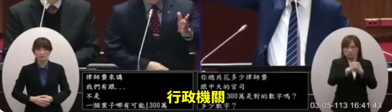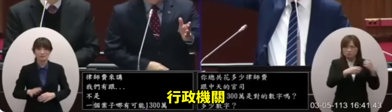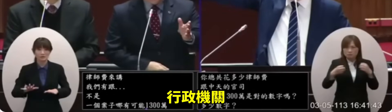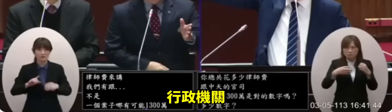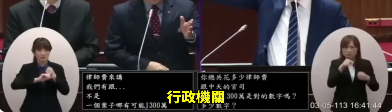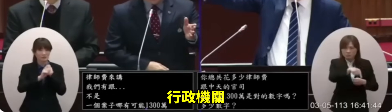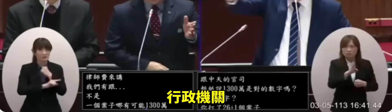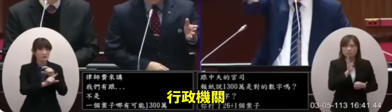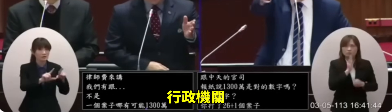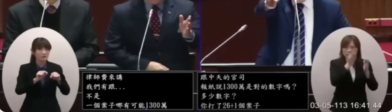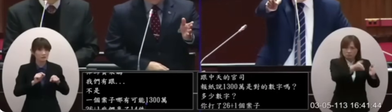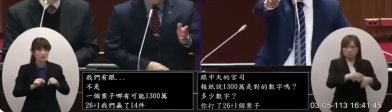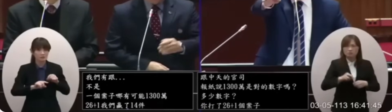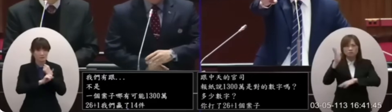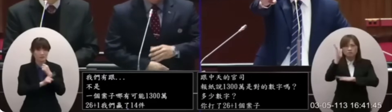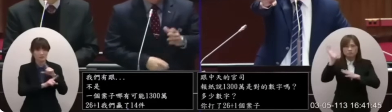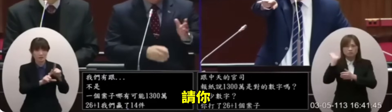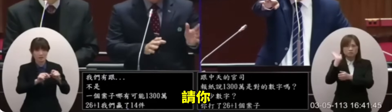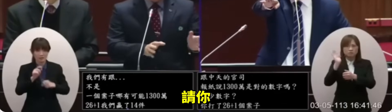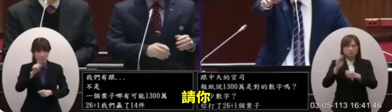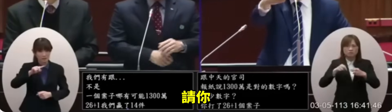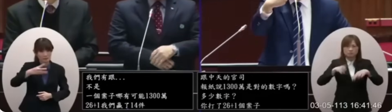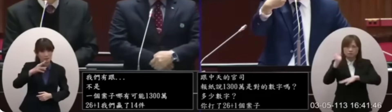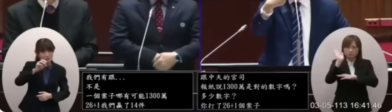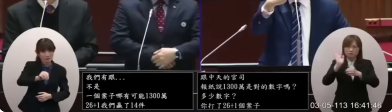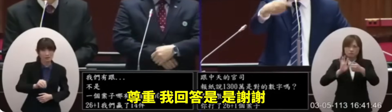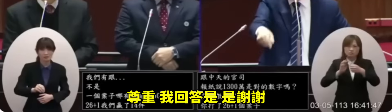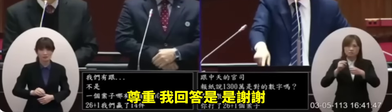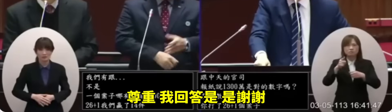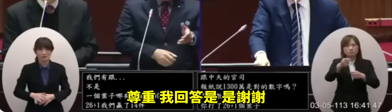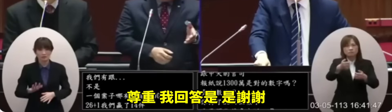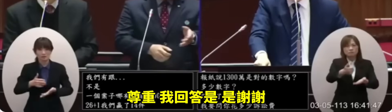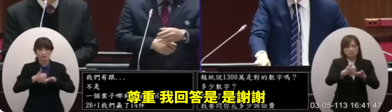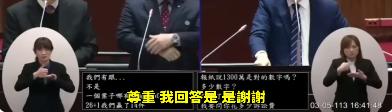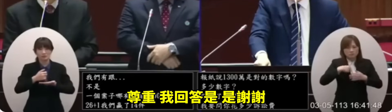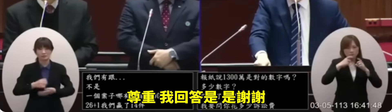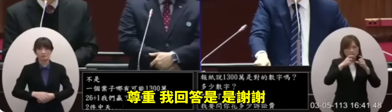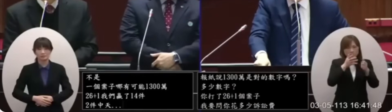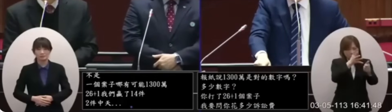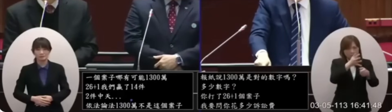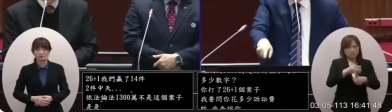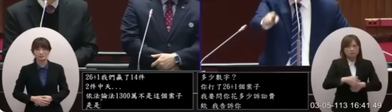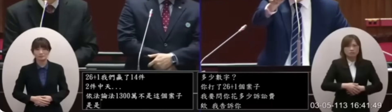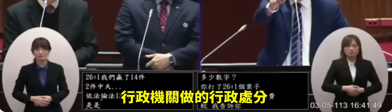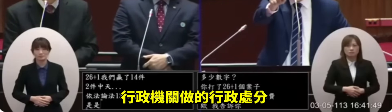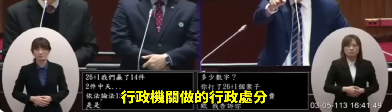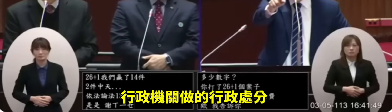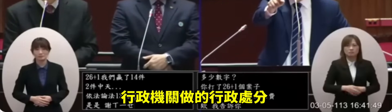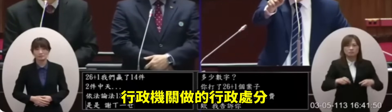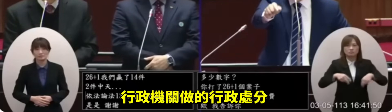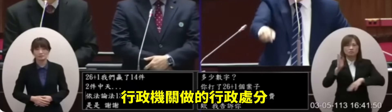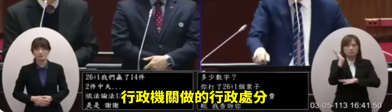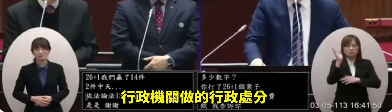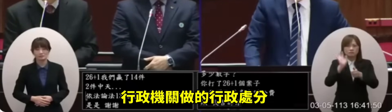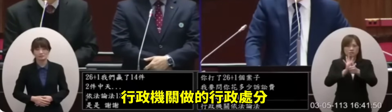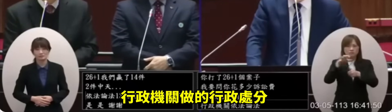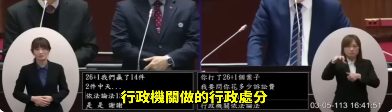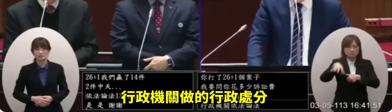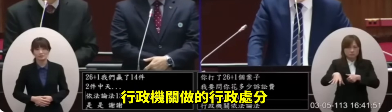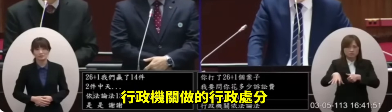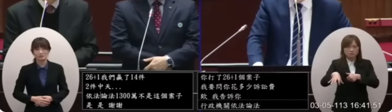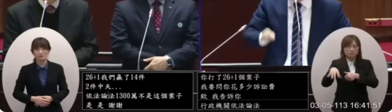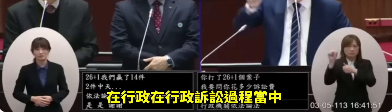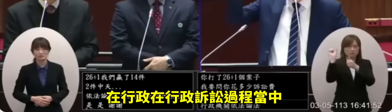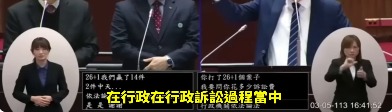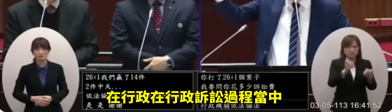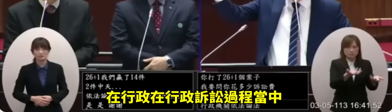法， 行政机关 依法论法1300万不是 这样的。请你尊重我回答。 好，是是，谢谢。 行政机关做的行政处